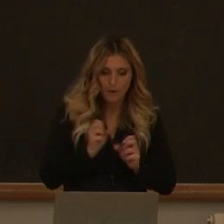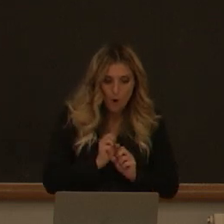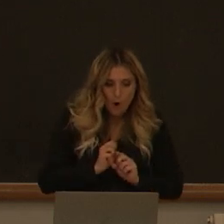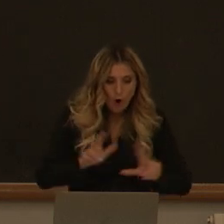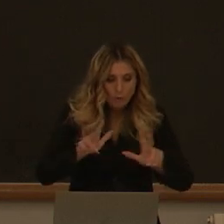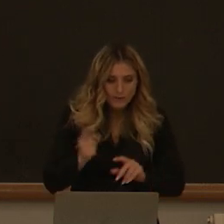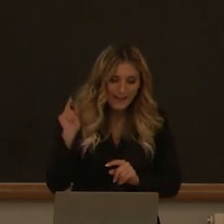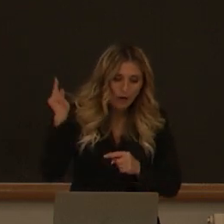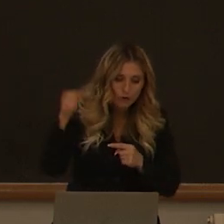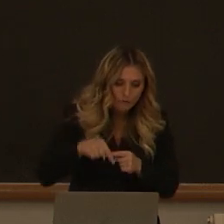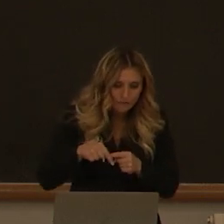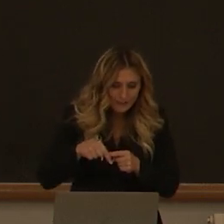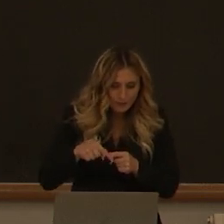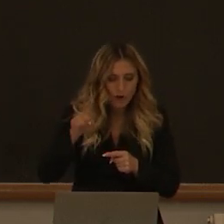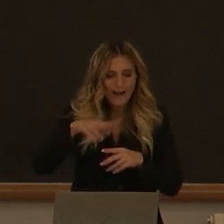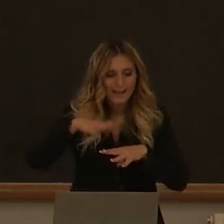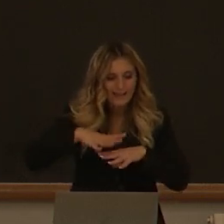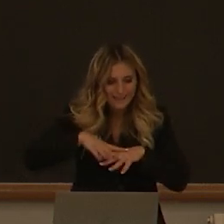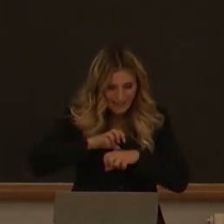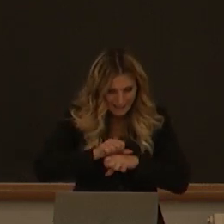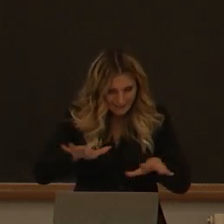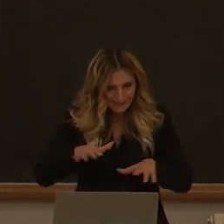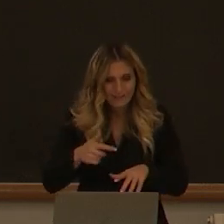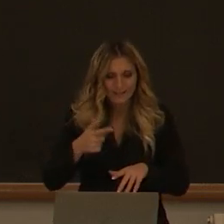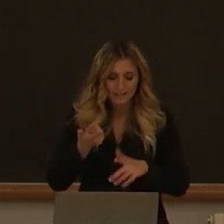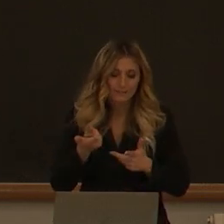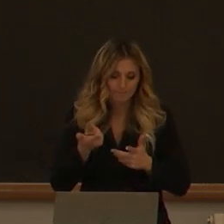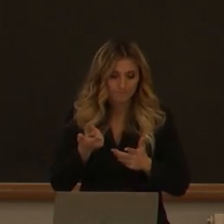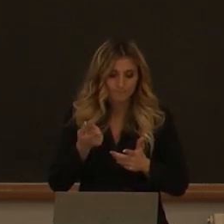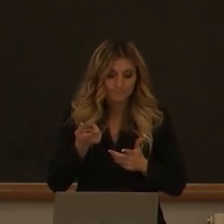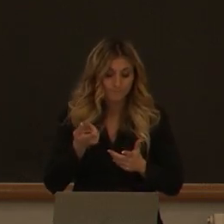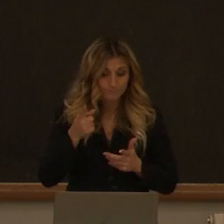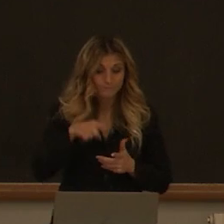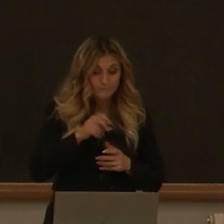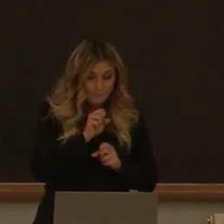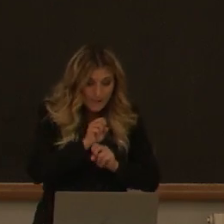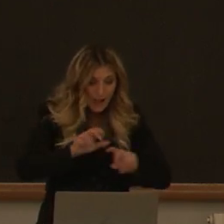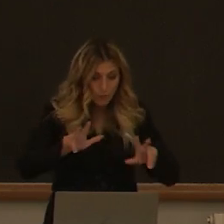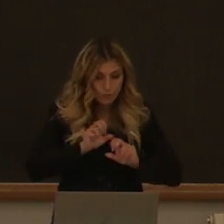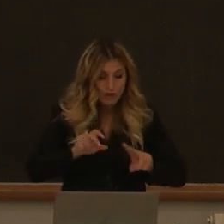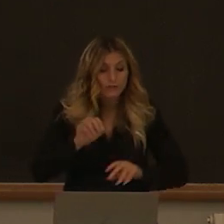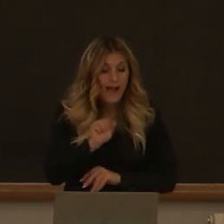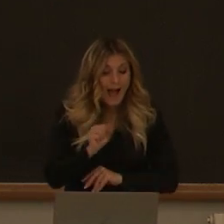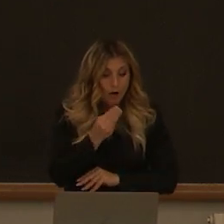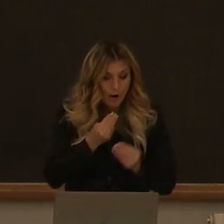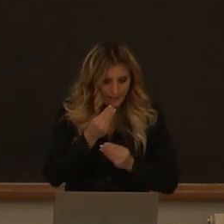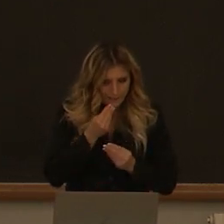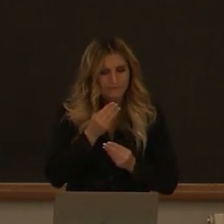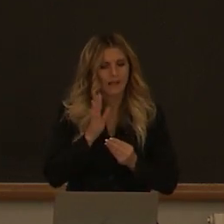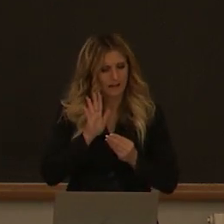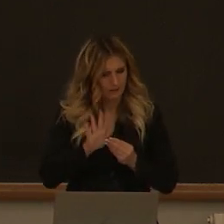fino ad oggi, anche se volete tutto sommato dalle big companies agroalimentari, che